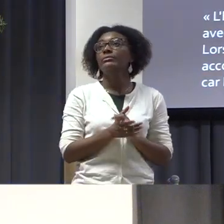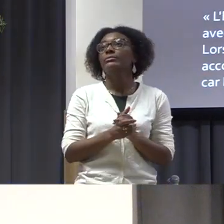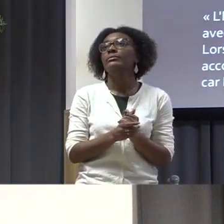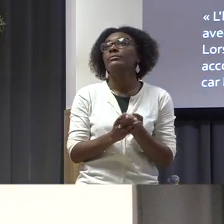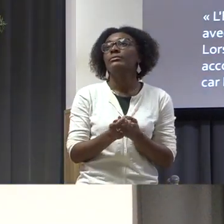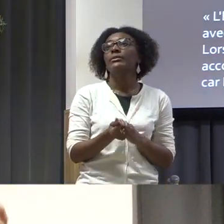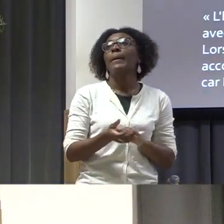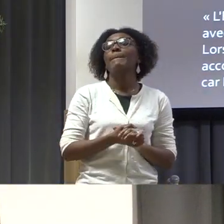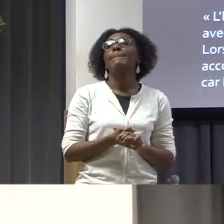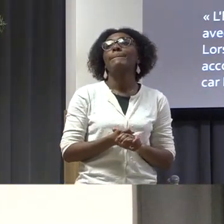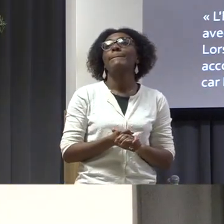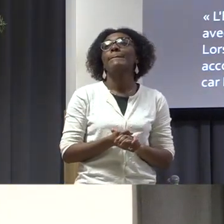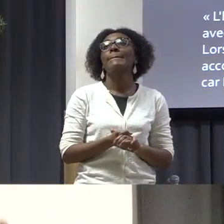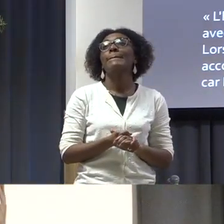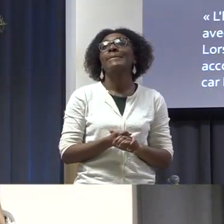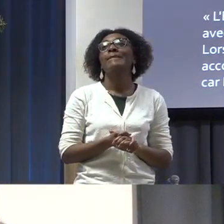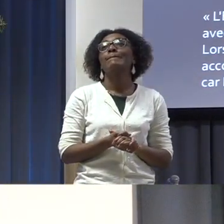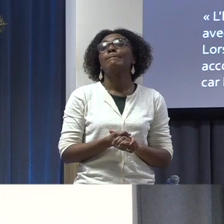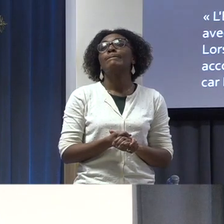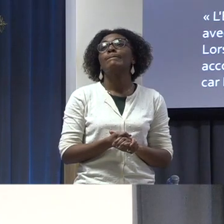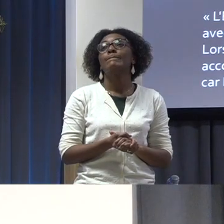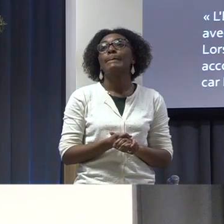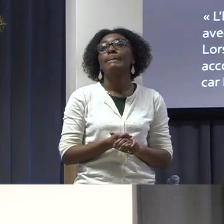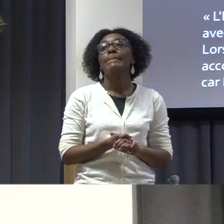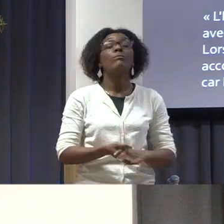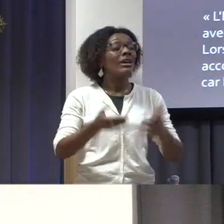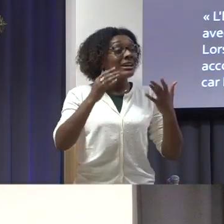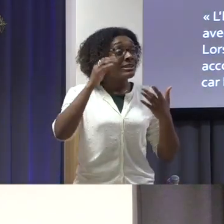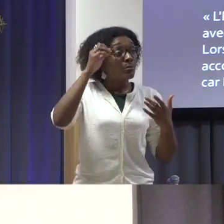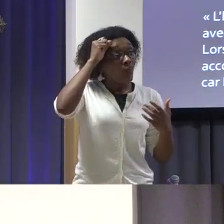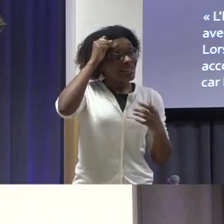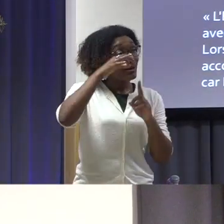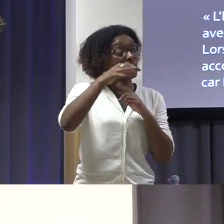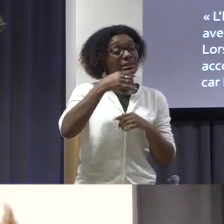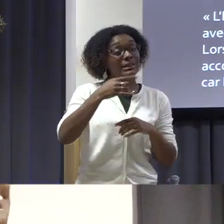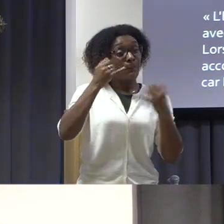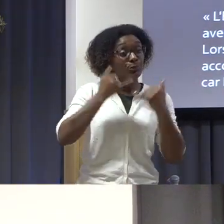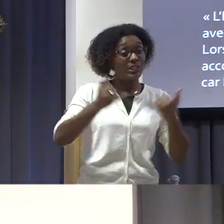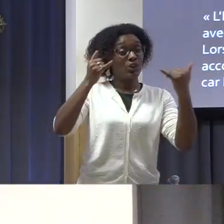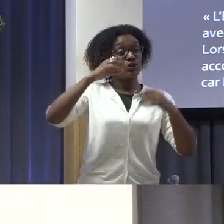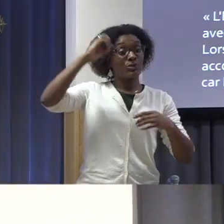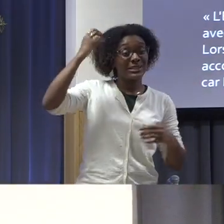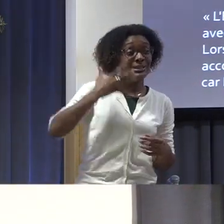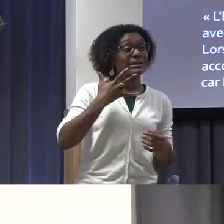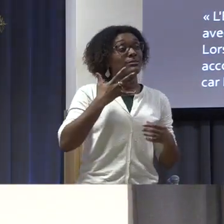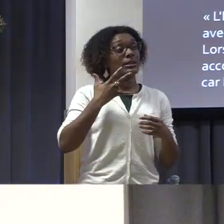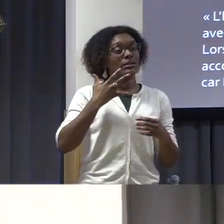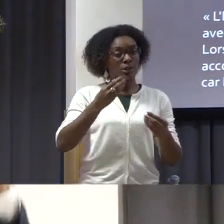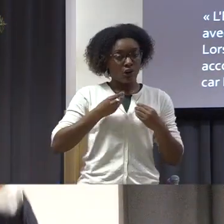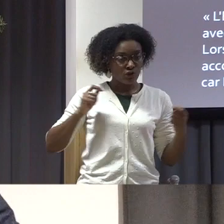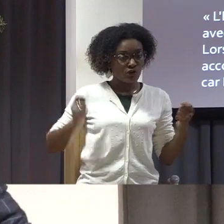puissance du saint-esprit qui produit le changement à seigneur donne moi la victoire sur ce péché